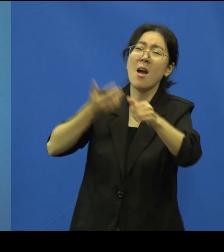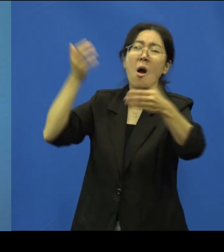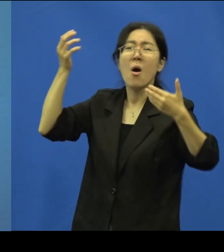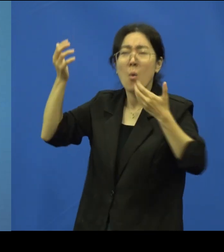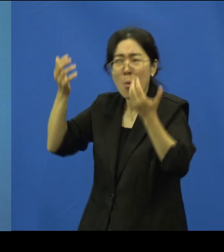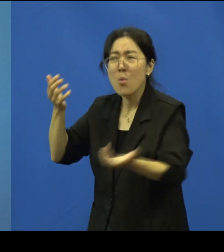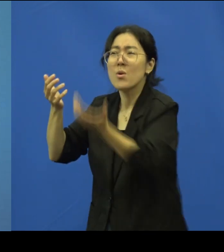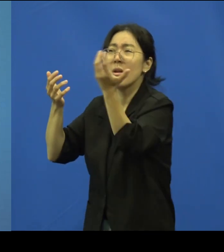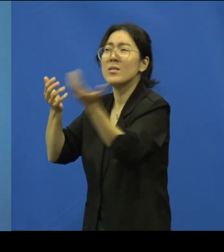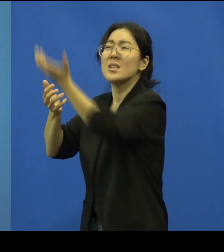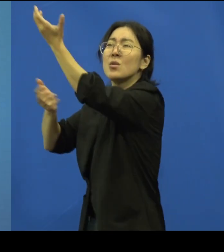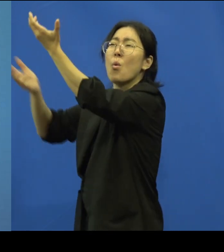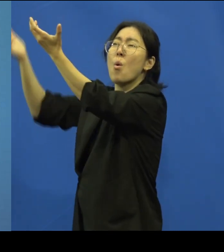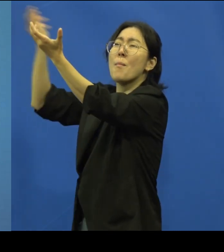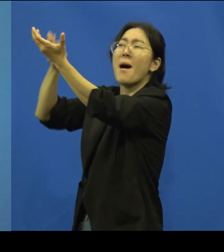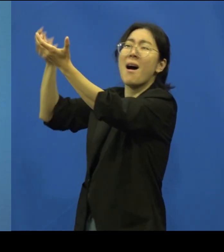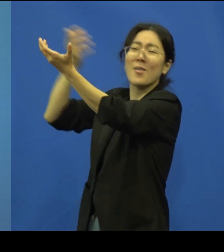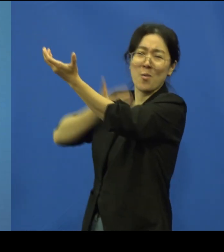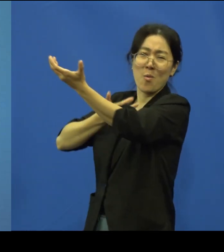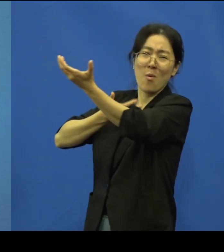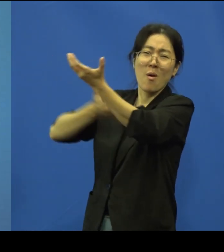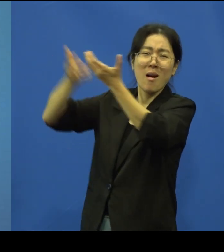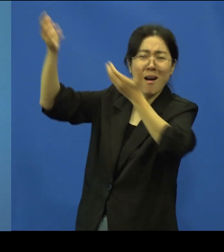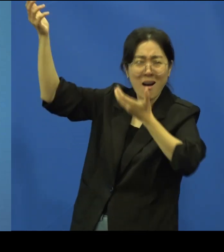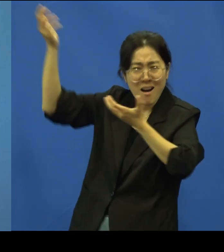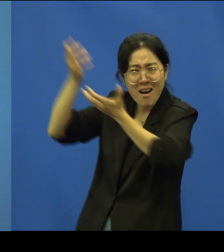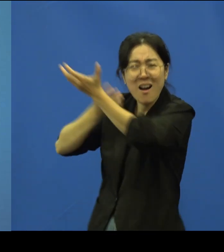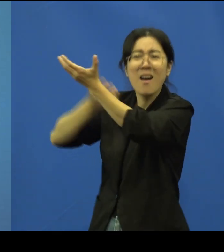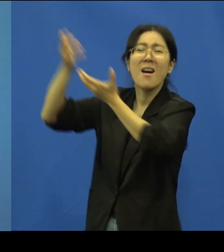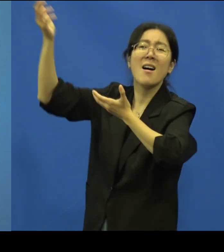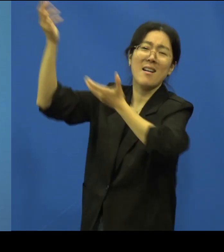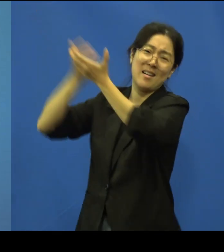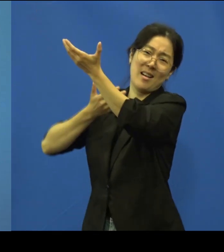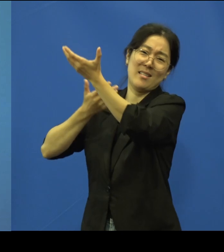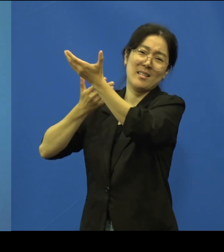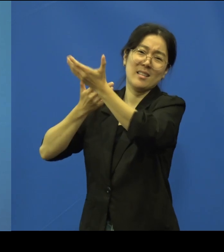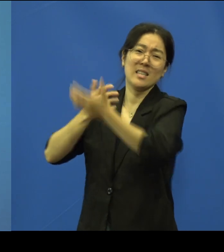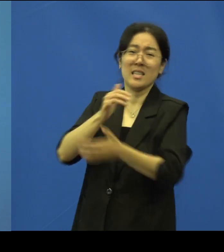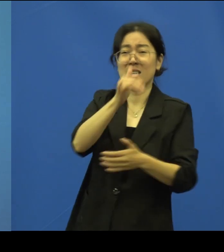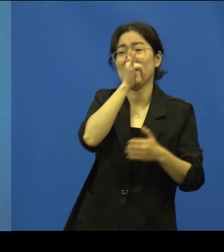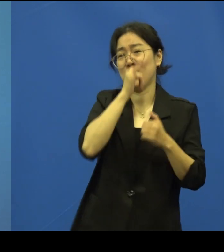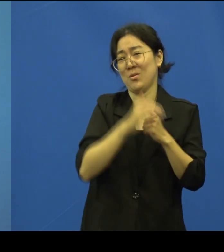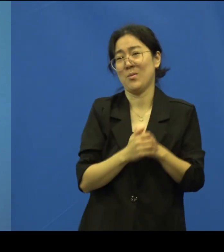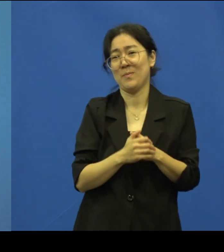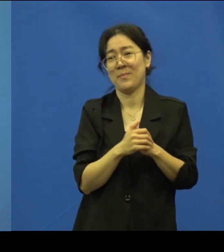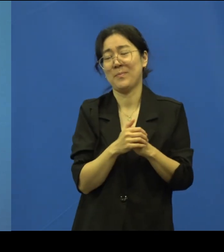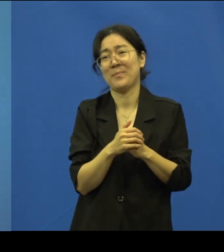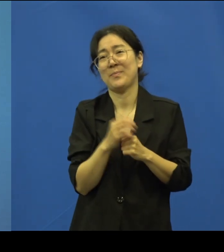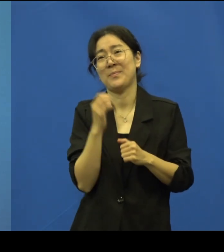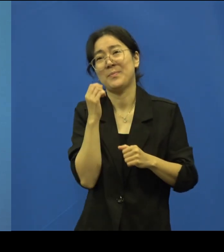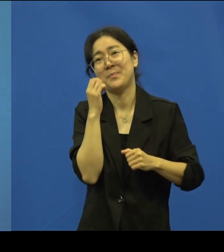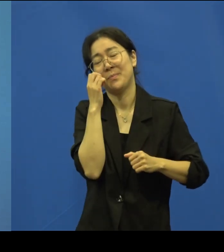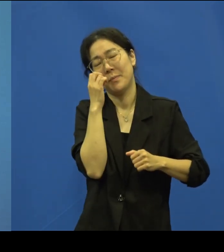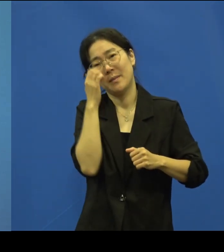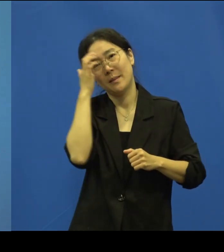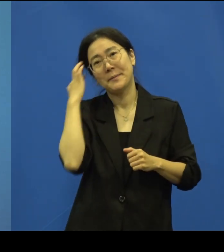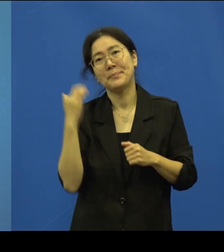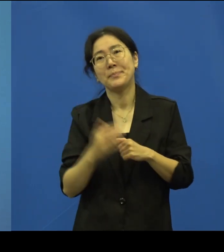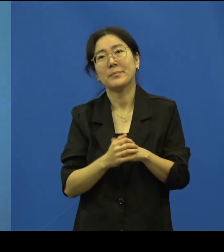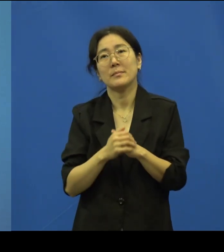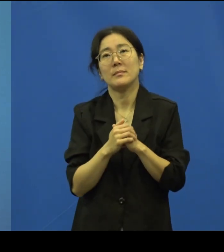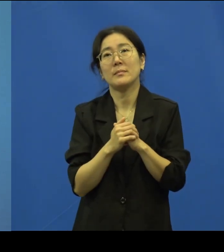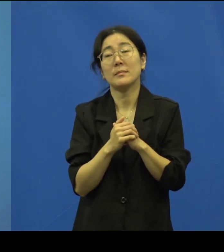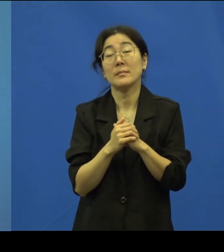약속하신 모든 약속들이 다 이루어지는 그 놀라운 역사가 우리에게 일어날 줄로 믿습니다.